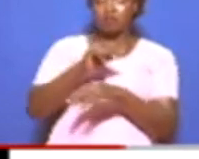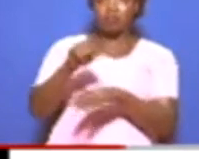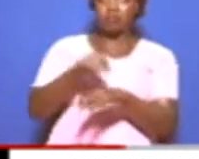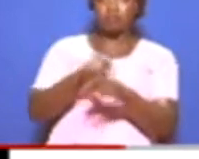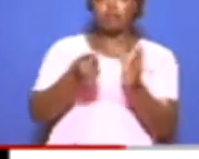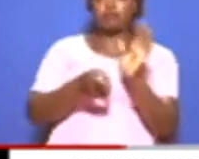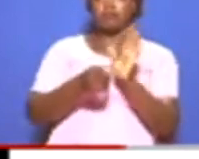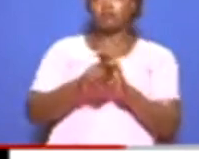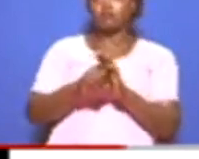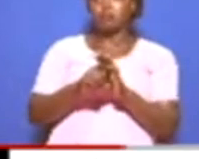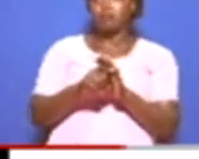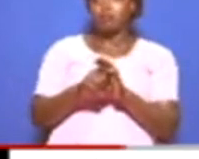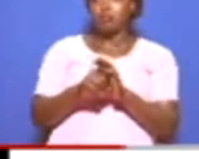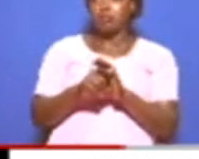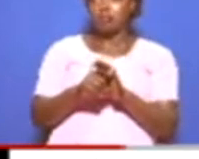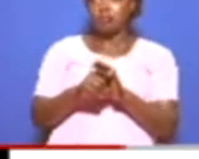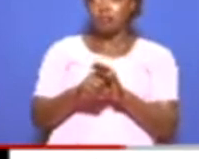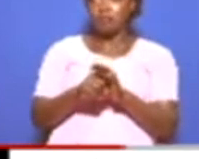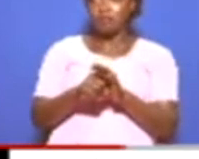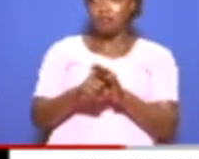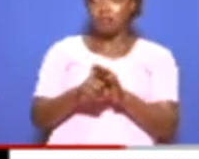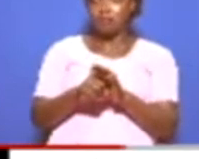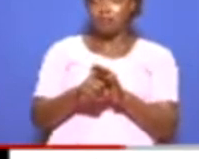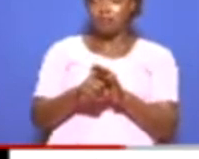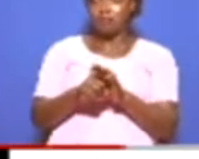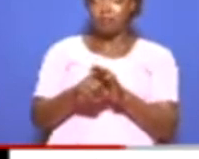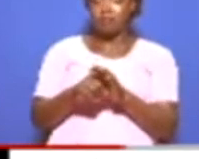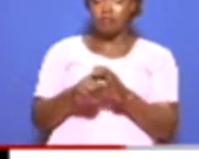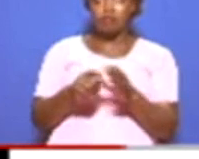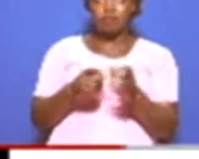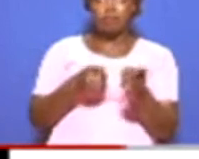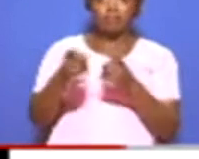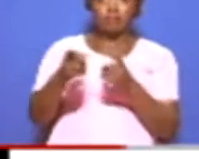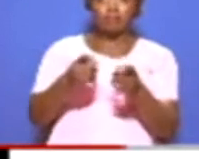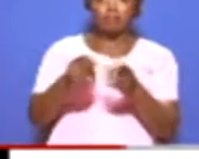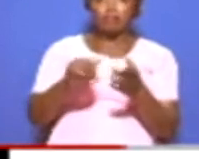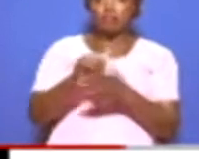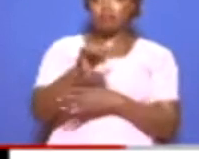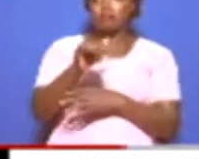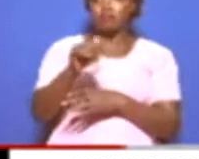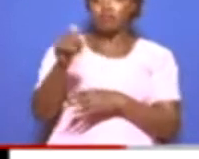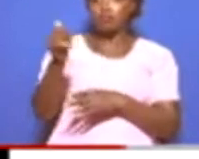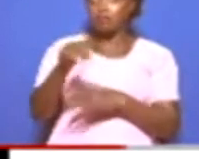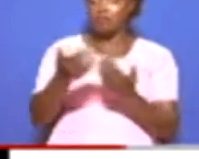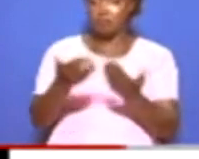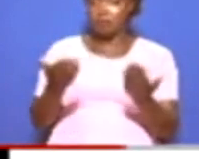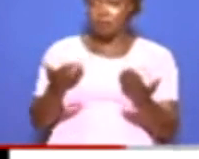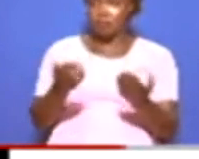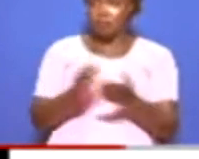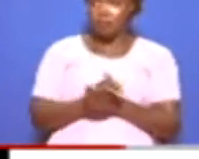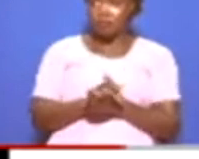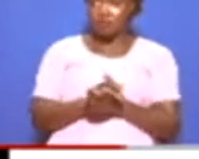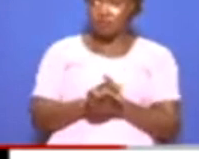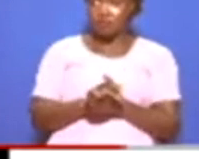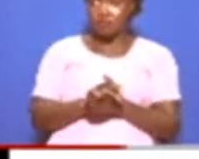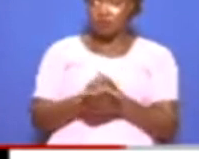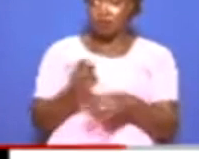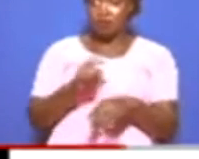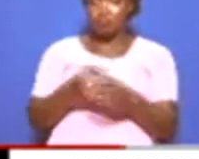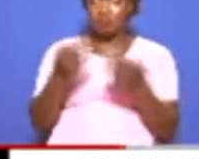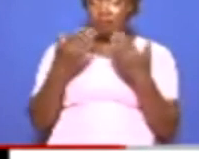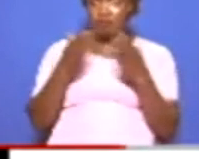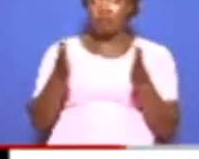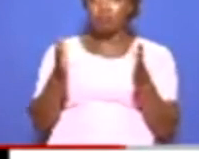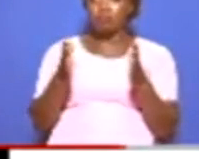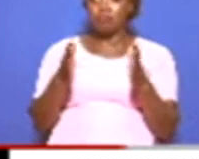ndege no, ndio upate kupeleka hiyo ndege kokote unakotaka siku zote. So nilipomaliza shule